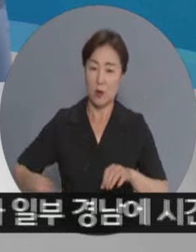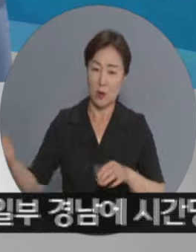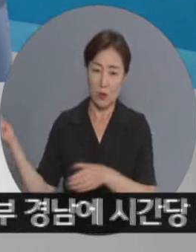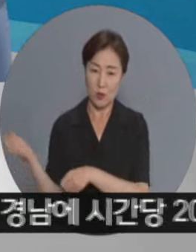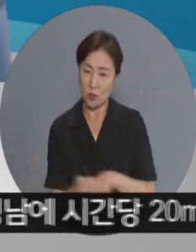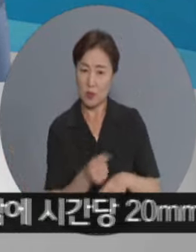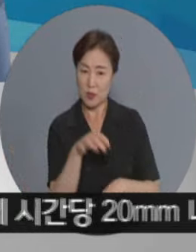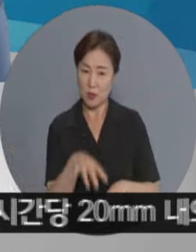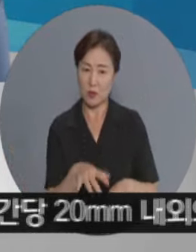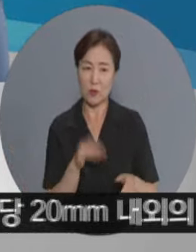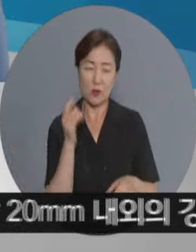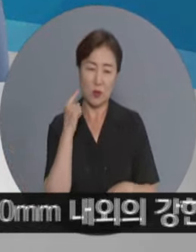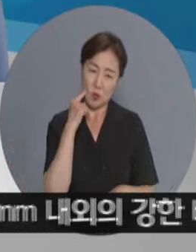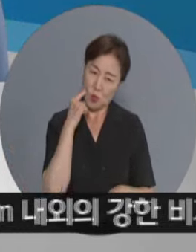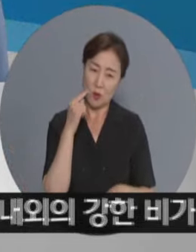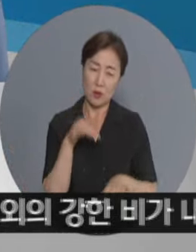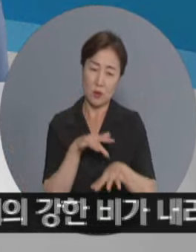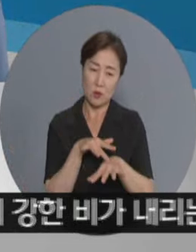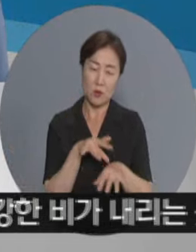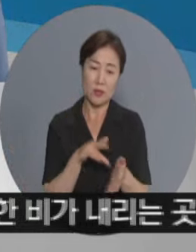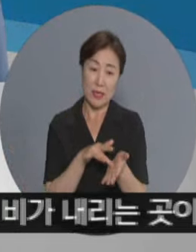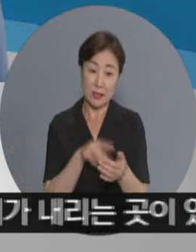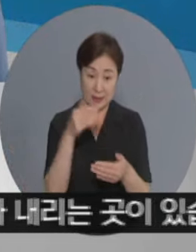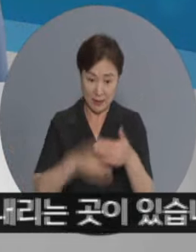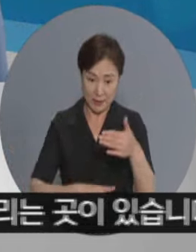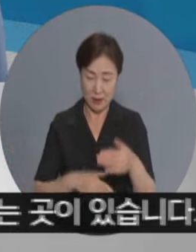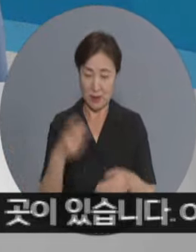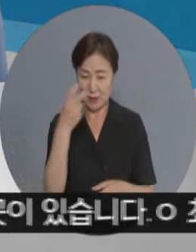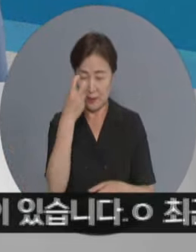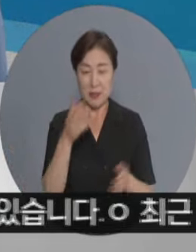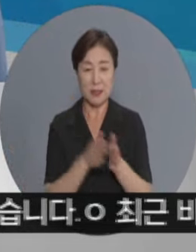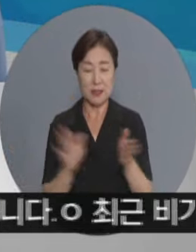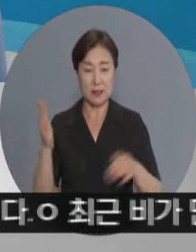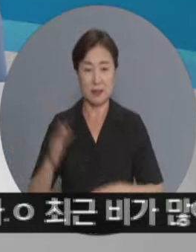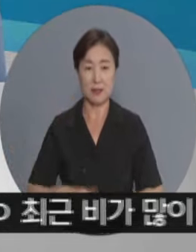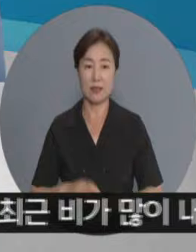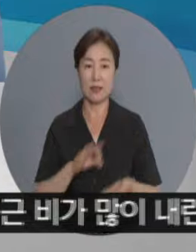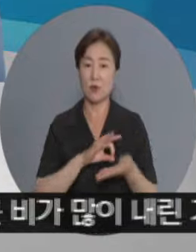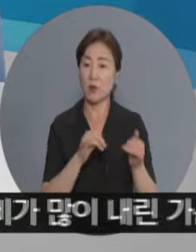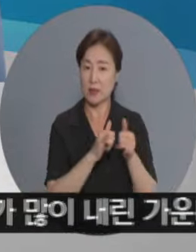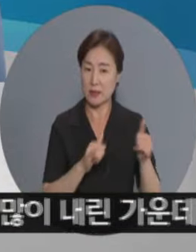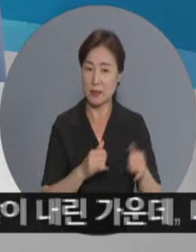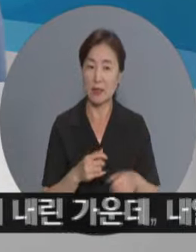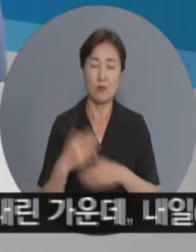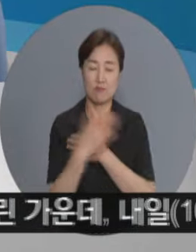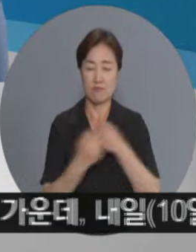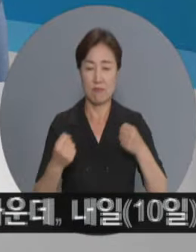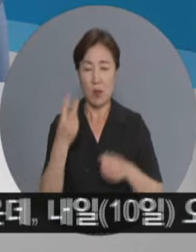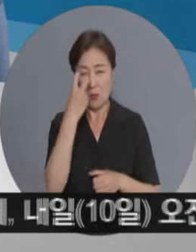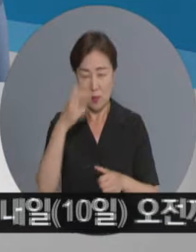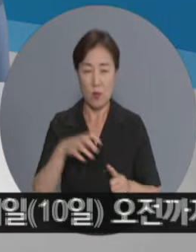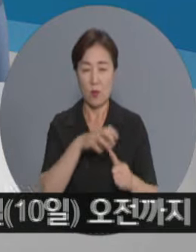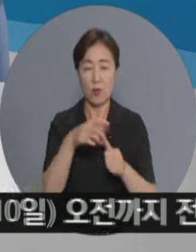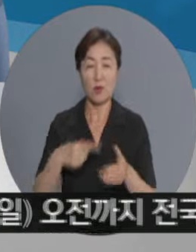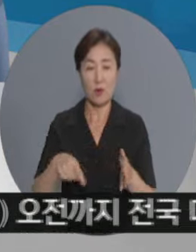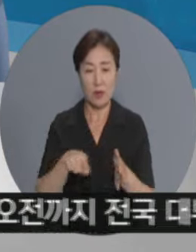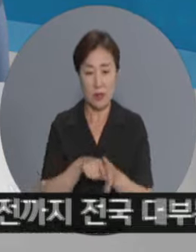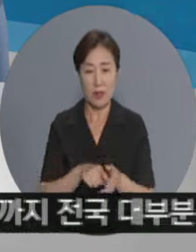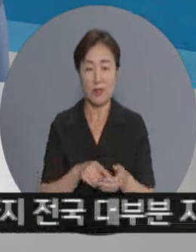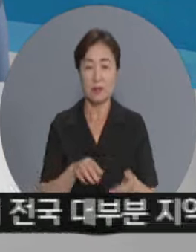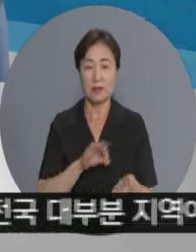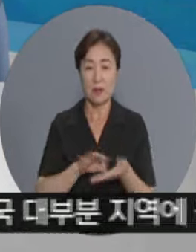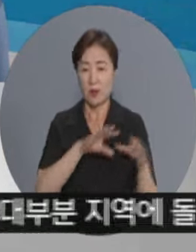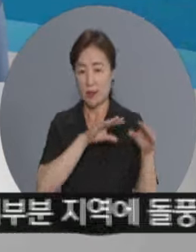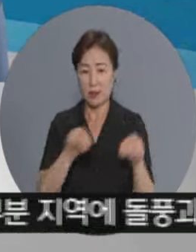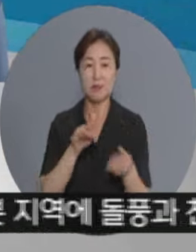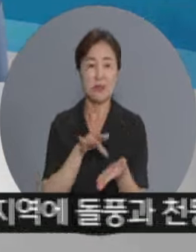잔류량을 검사합니다. 이용객 건강과 주변 환경 보호를 위해 그린과 페어웨이, 연못 등에 대해 사용 금지